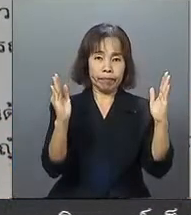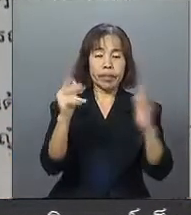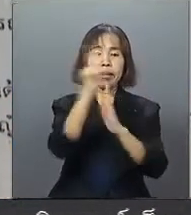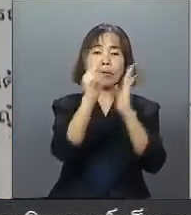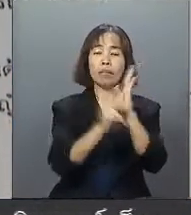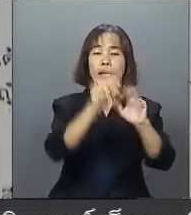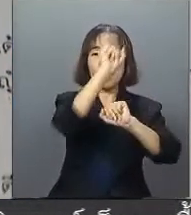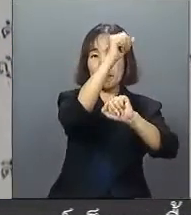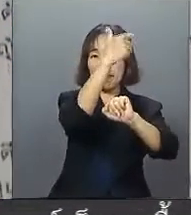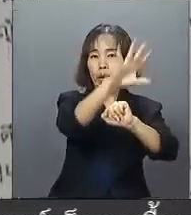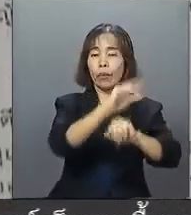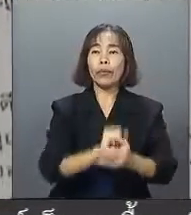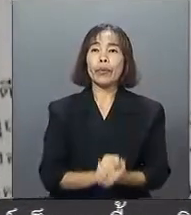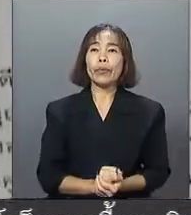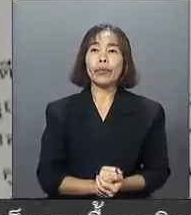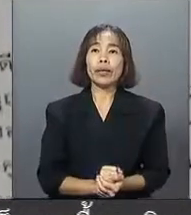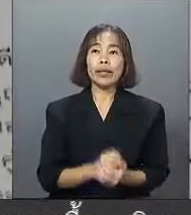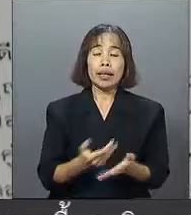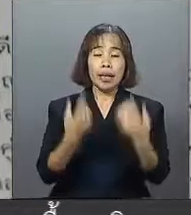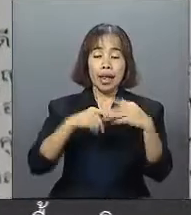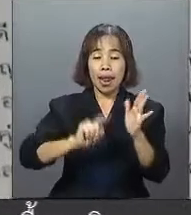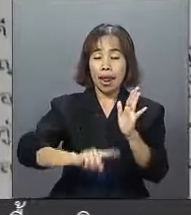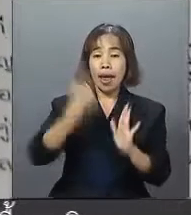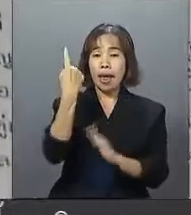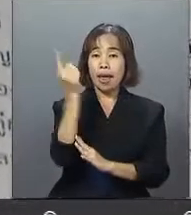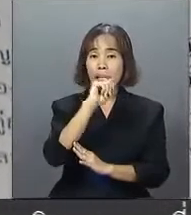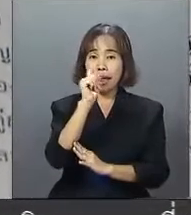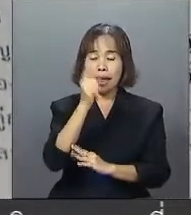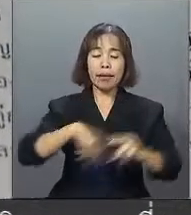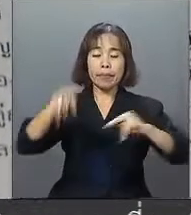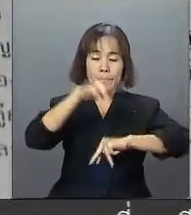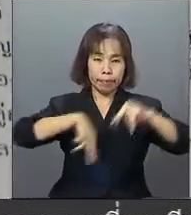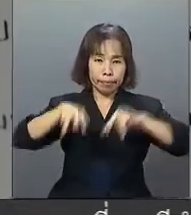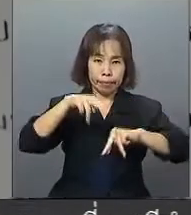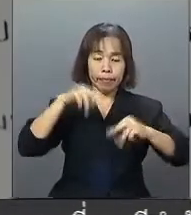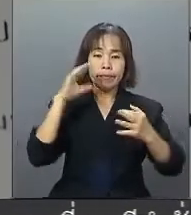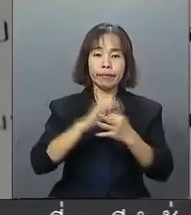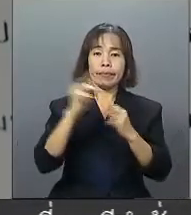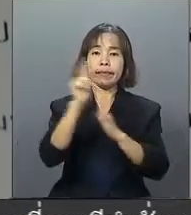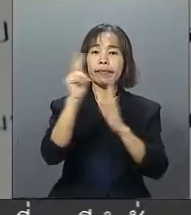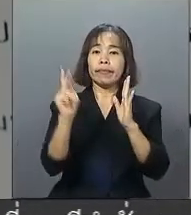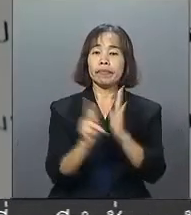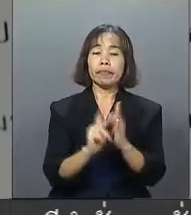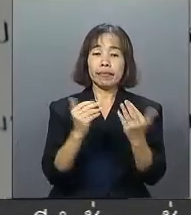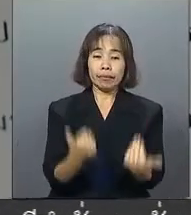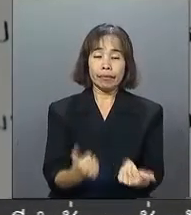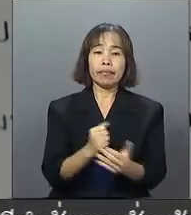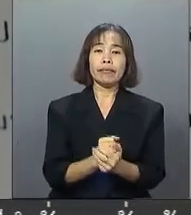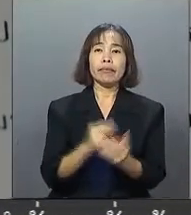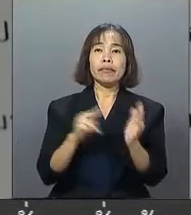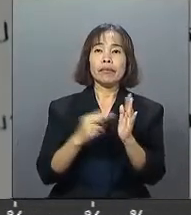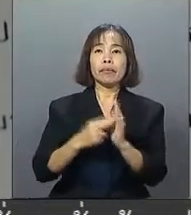ใช้และร่างแรกที่กรท.จะใช้พิจารณาประกอบการยกร่างกฎหมายนั้นได้รับจากศาลรัฐธรร